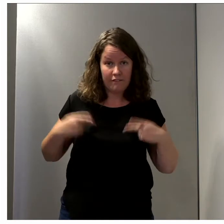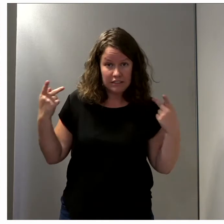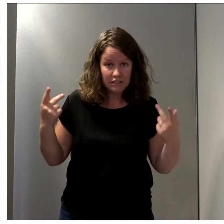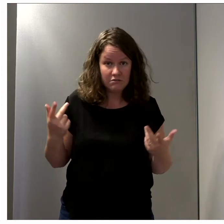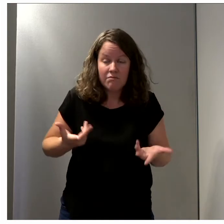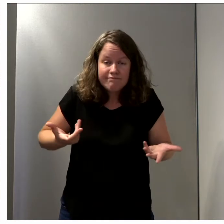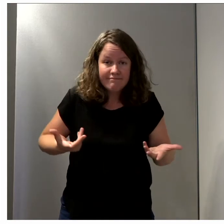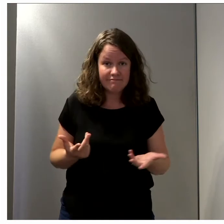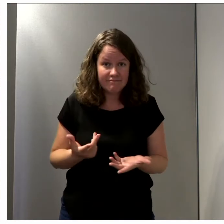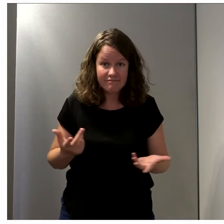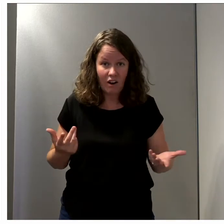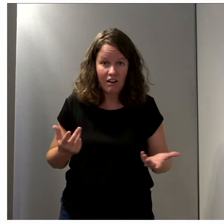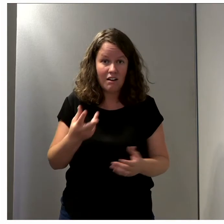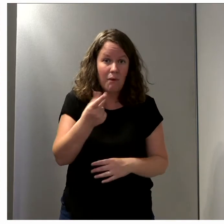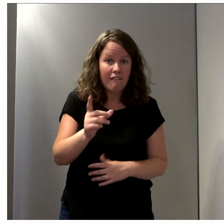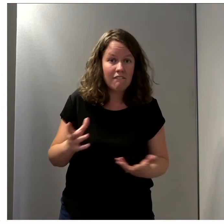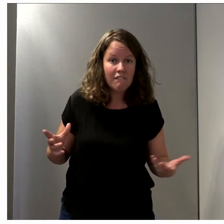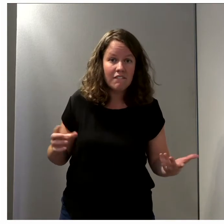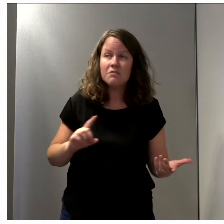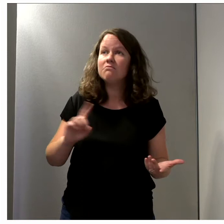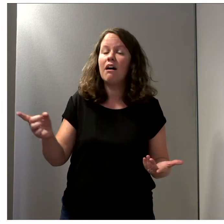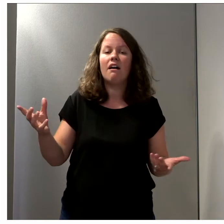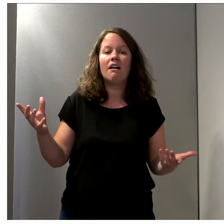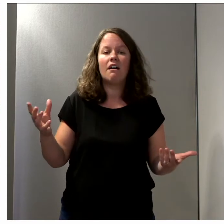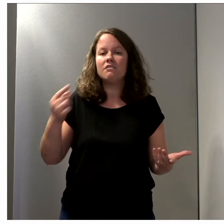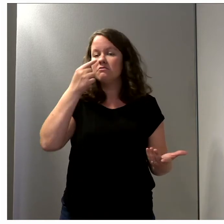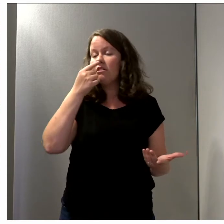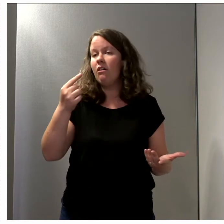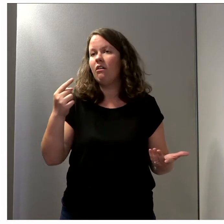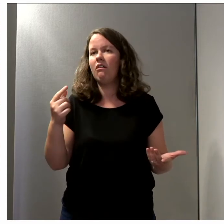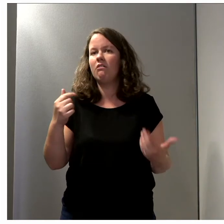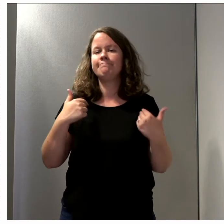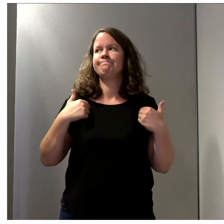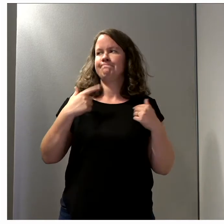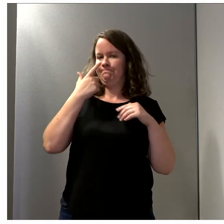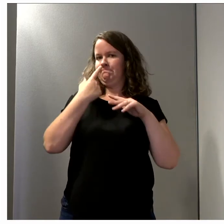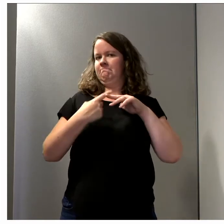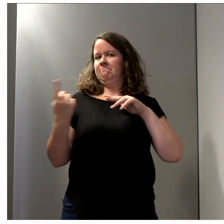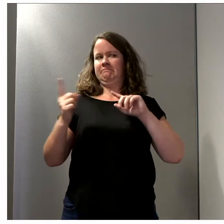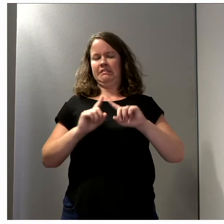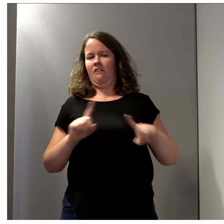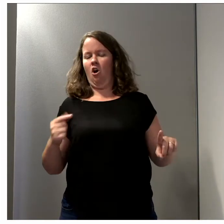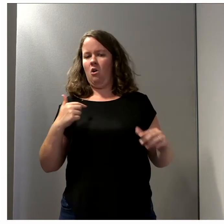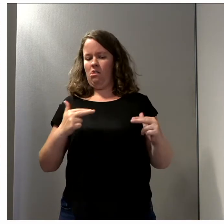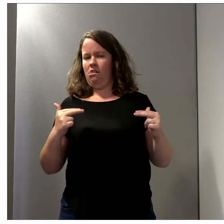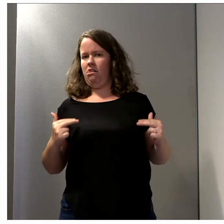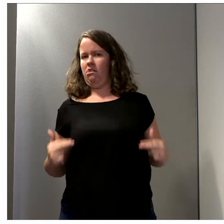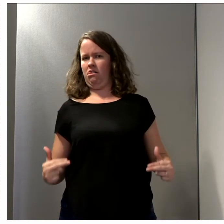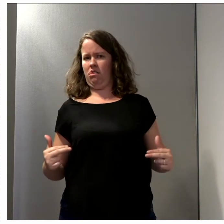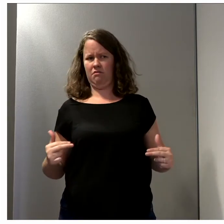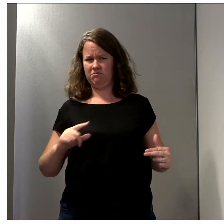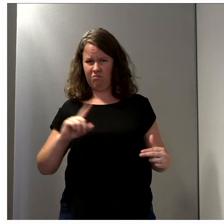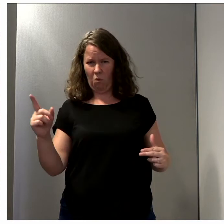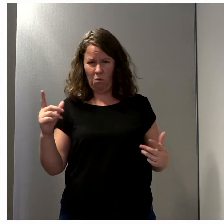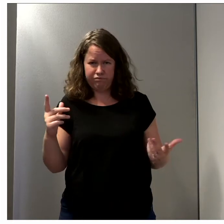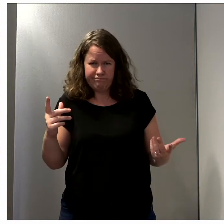il faut pas se dire qu'on est vraiment pas bien qu'on est vraiment dans le